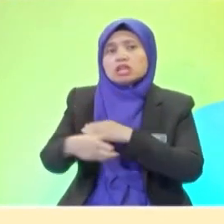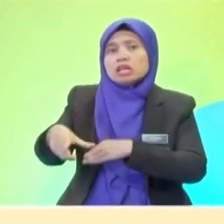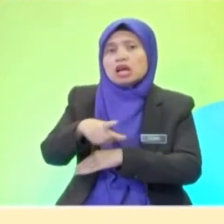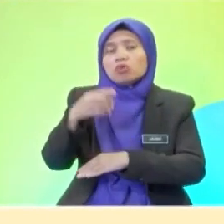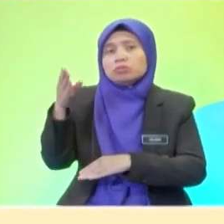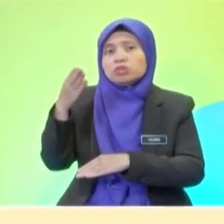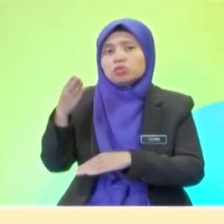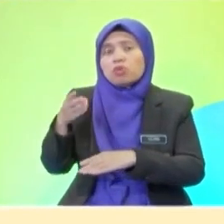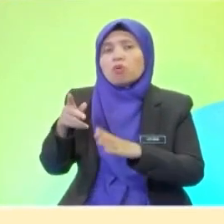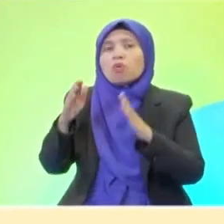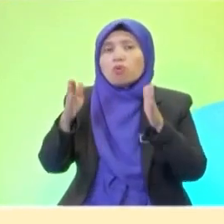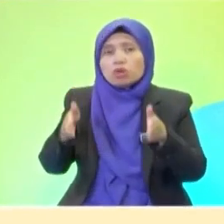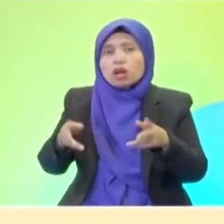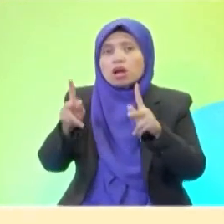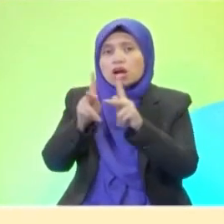penduduk